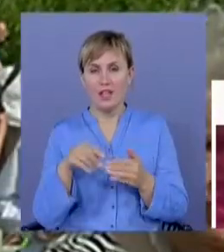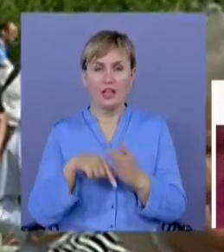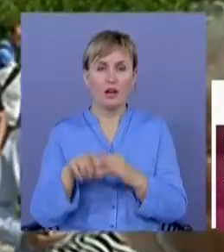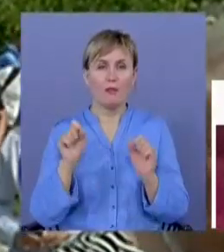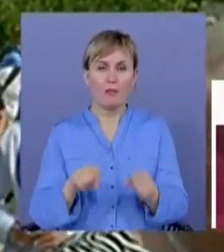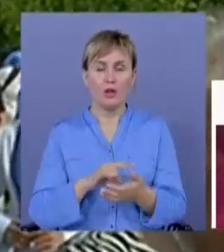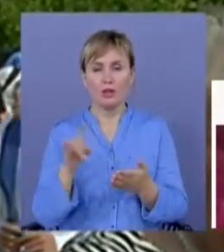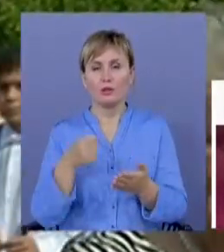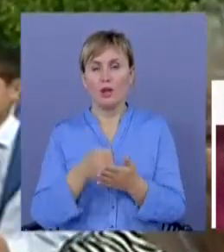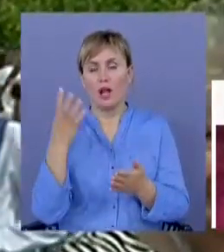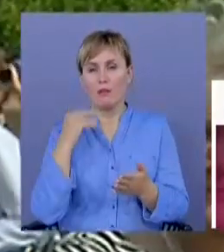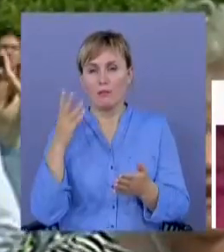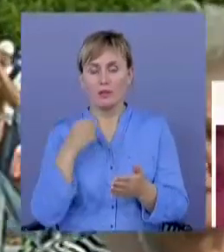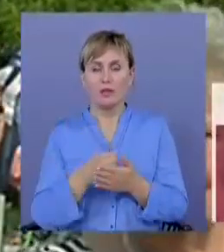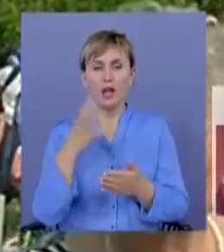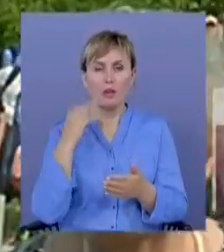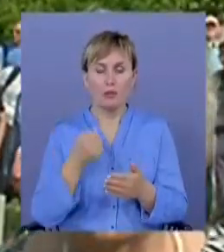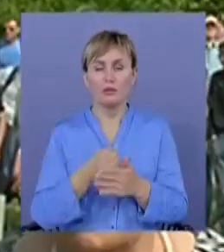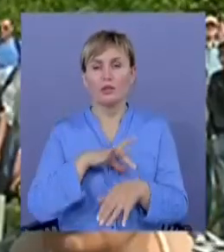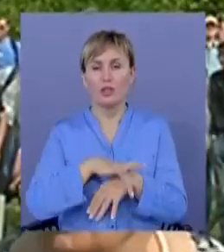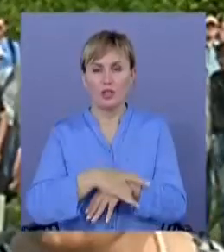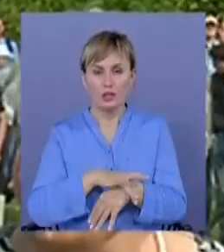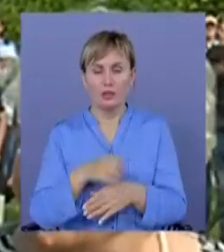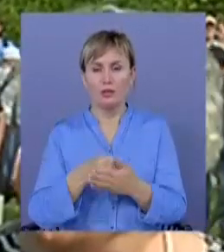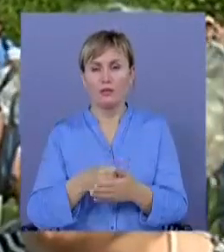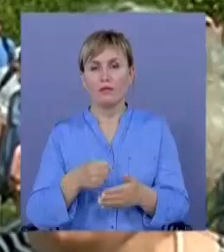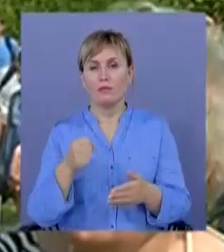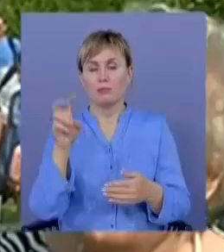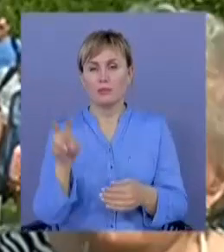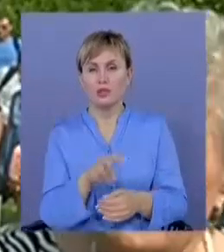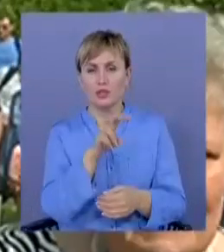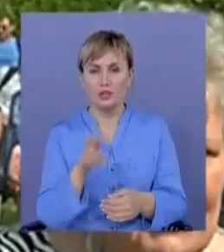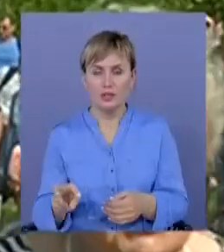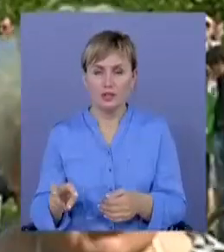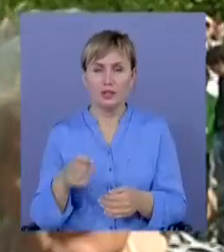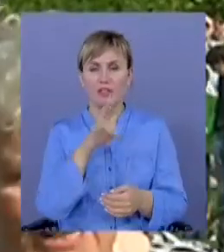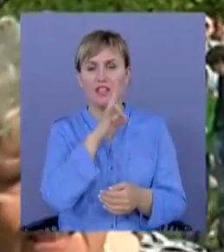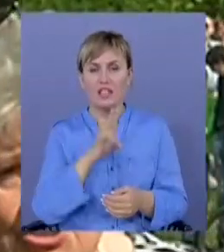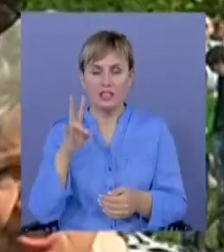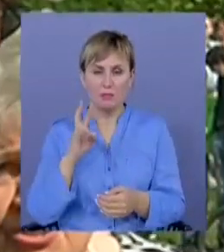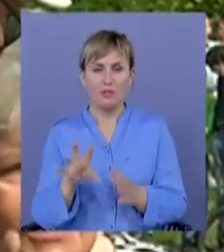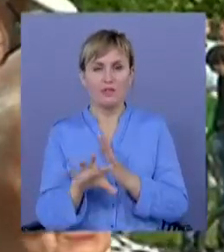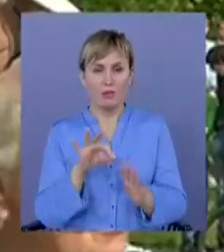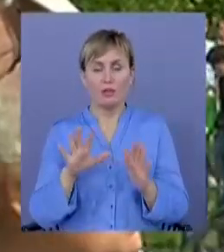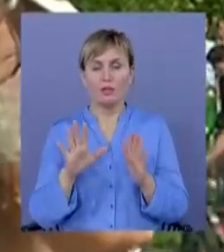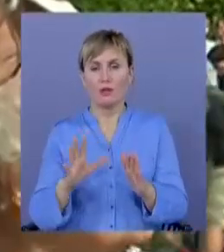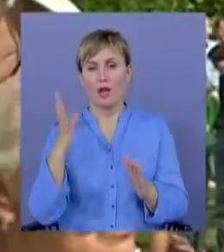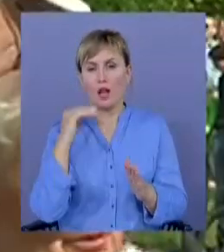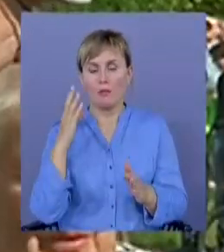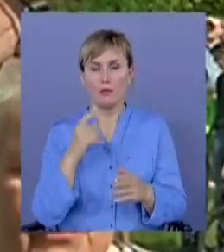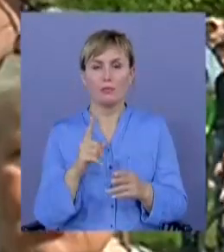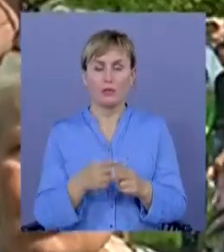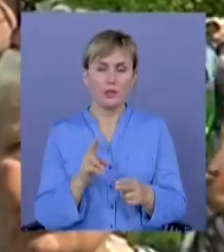только долетать до Алматы. До Алматы, до Ташкента, до Фрунзе, до Новосибирска, но выбрали все-таки Алмату, потому